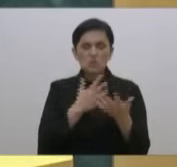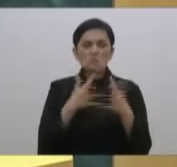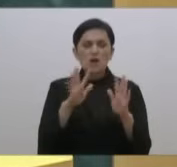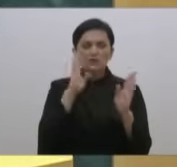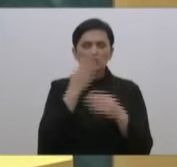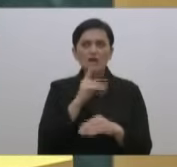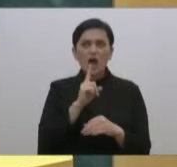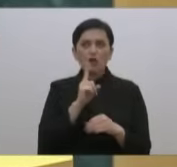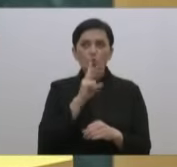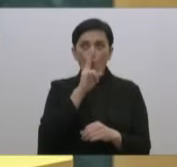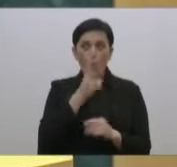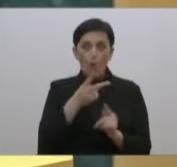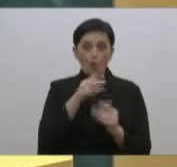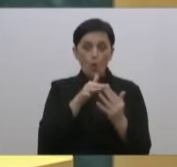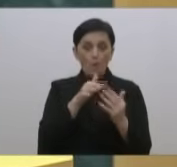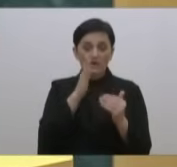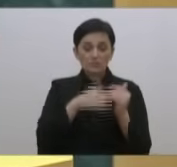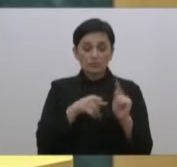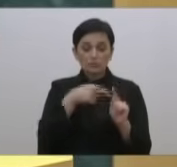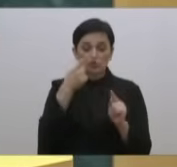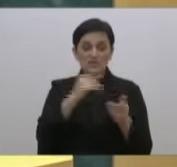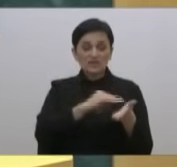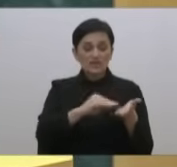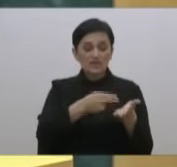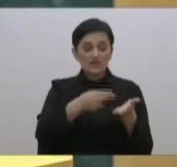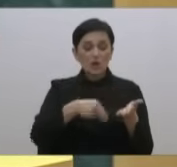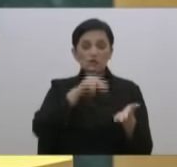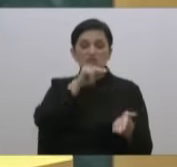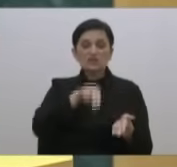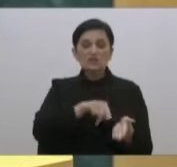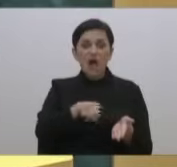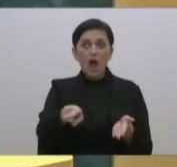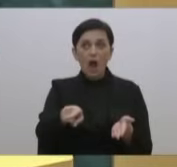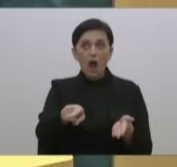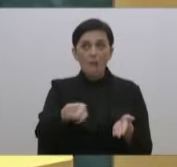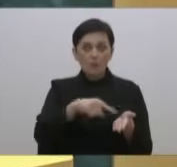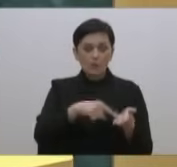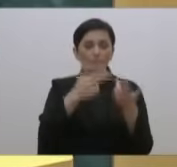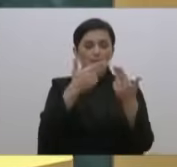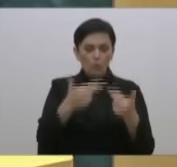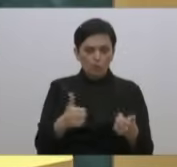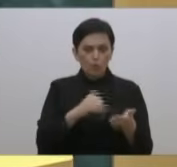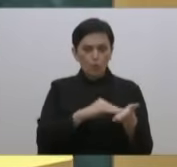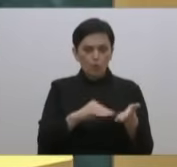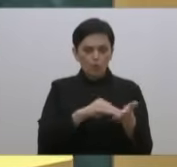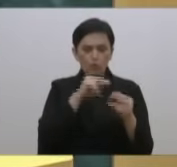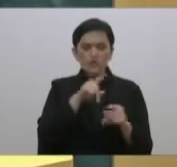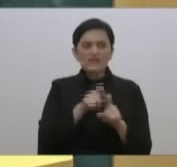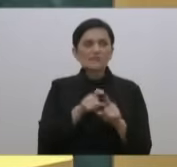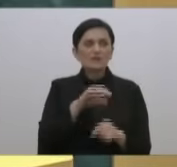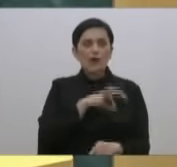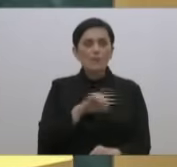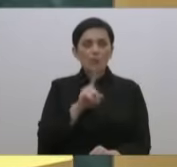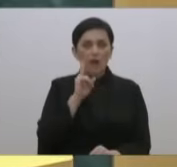meti khalati ra unda iqos da or tveshi omis damtavrebidan rezolutsii daabralet, rezolutsiit ughiare daabralet, ravits ra sitqva